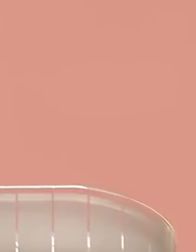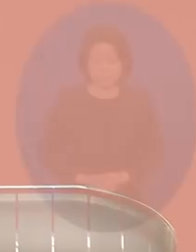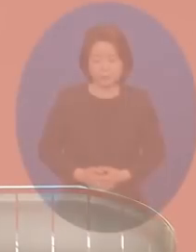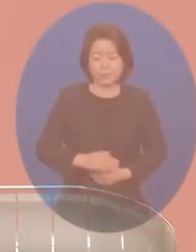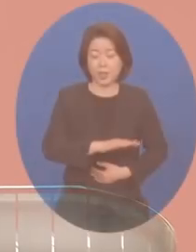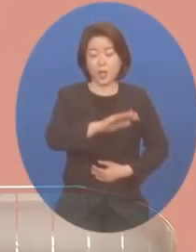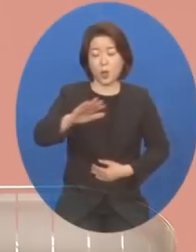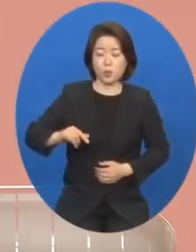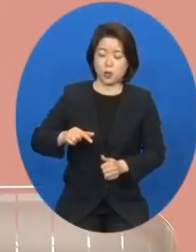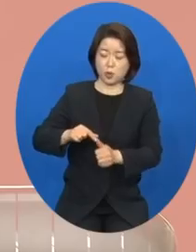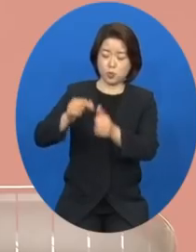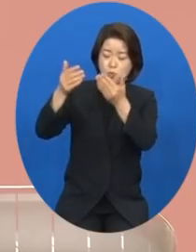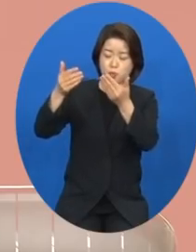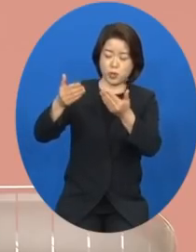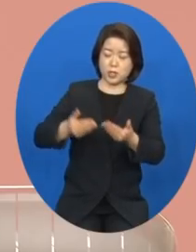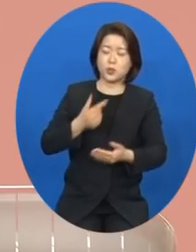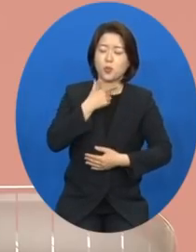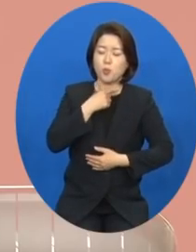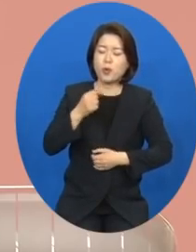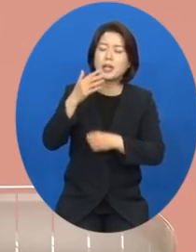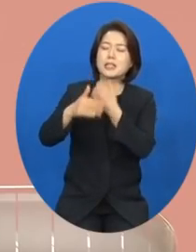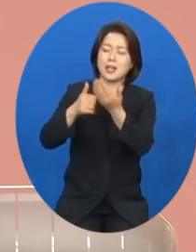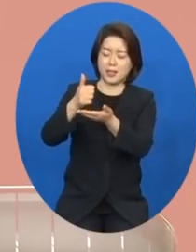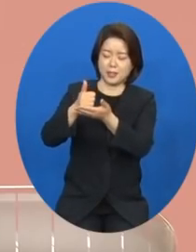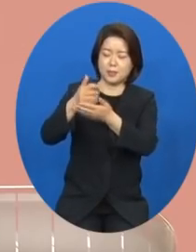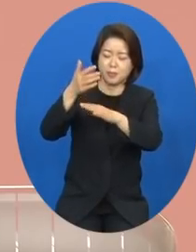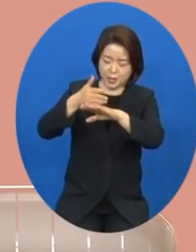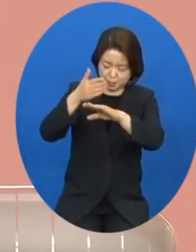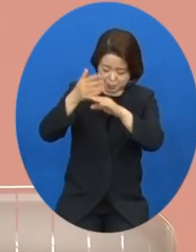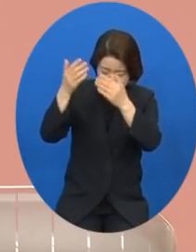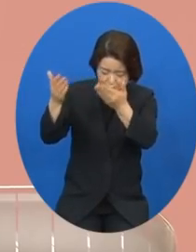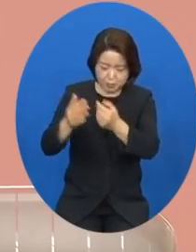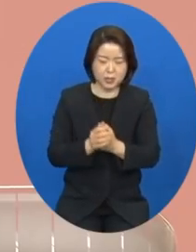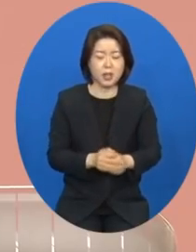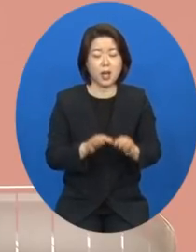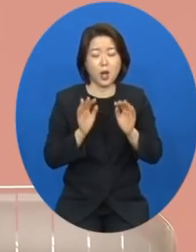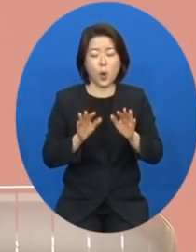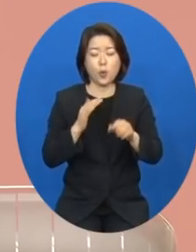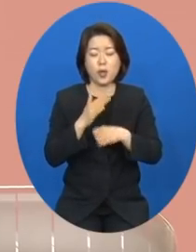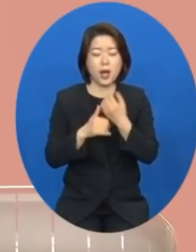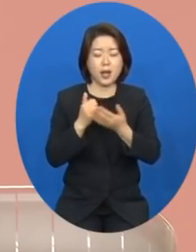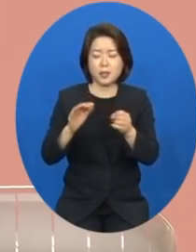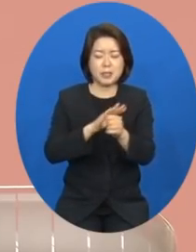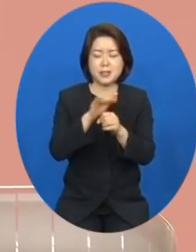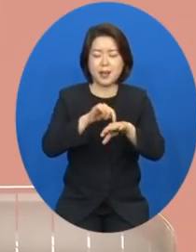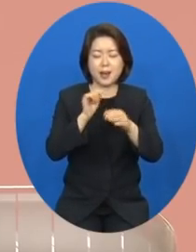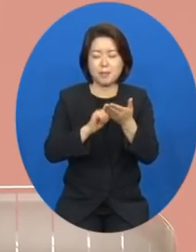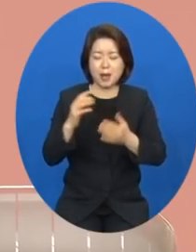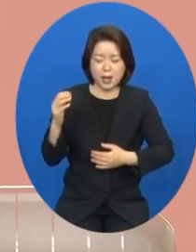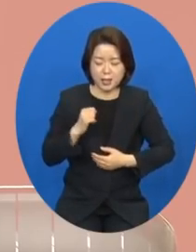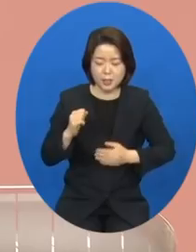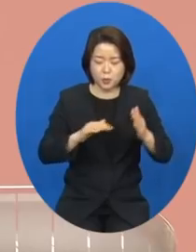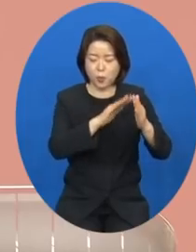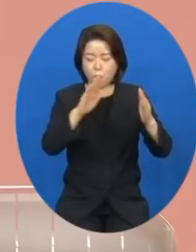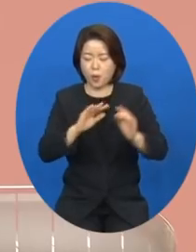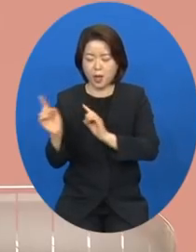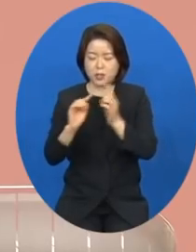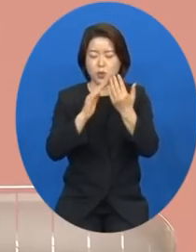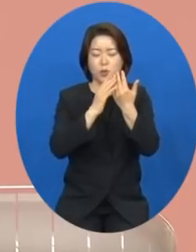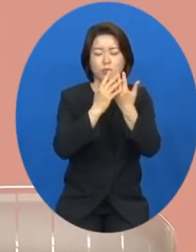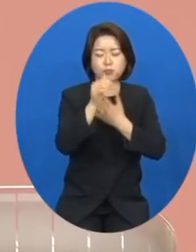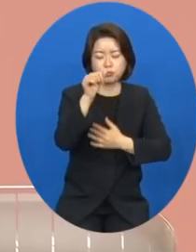우리를 구원하시기 를 원하시는 하나님 감사합니다 오늘 하나님의 사랑하는 마음으로 우리 가정 봉에 매체 추 1